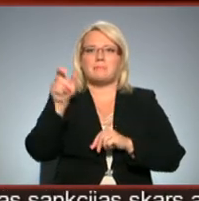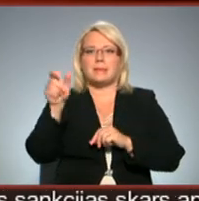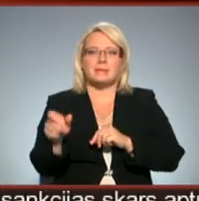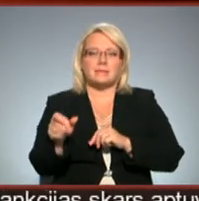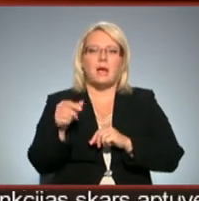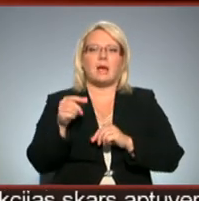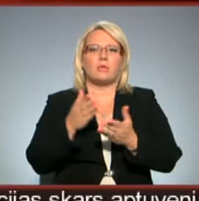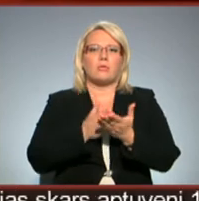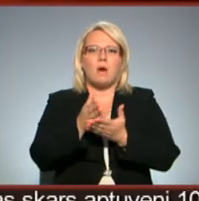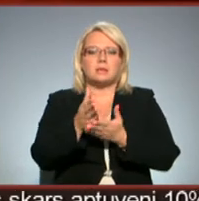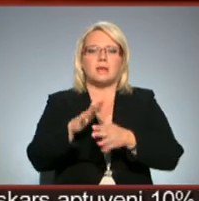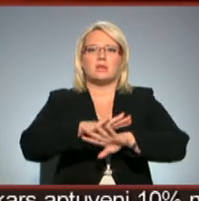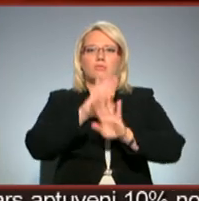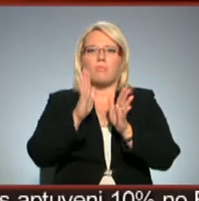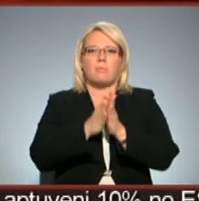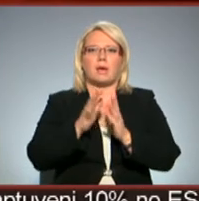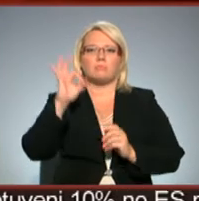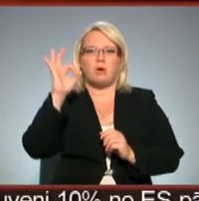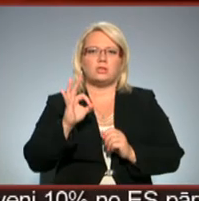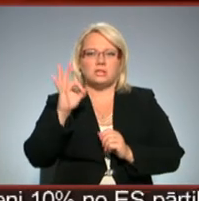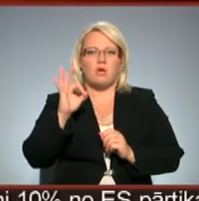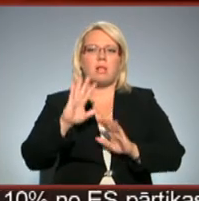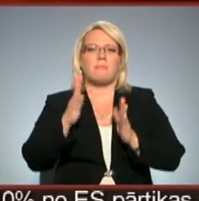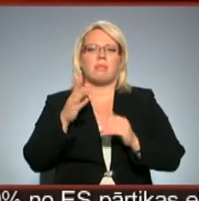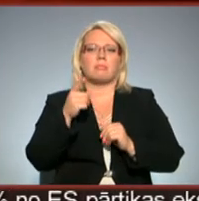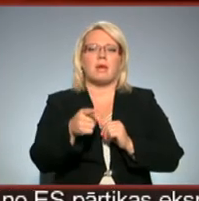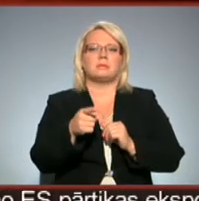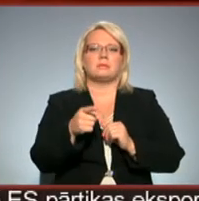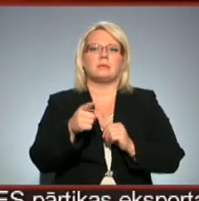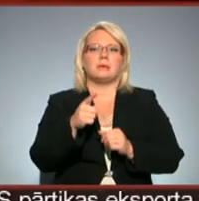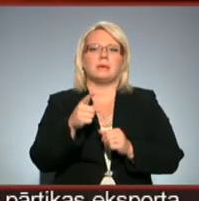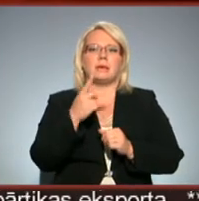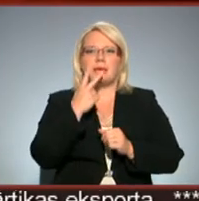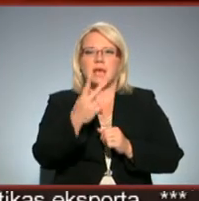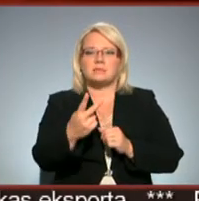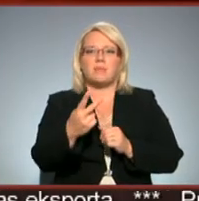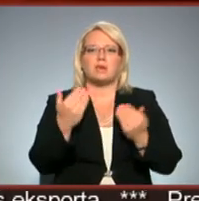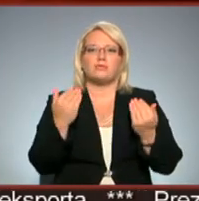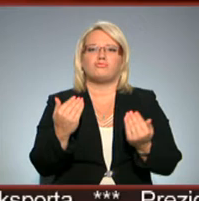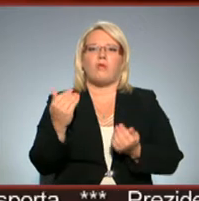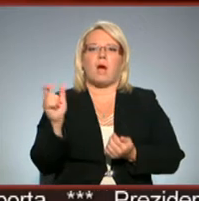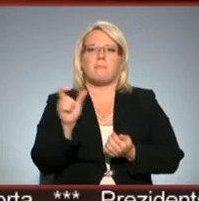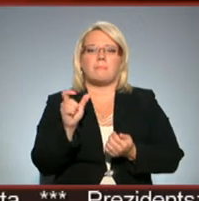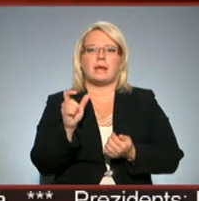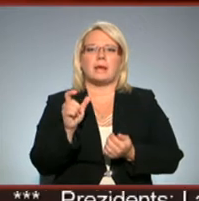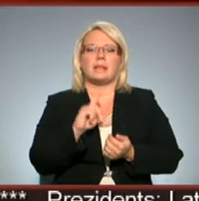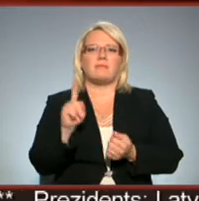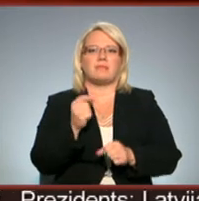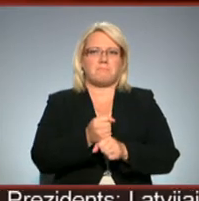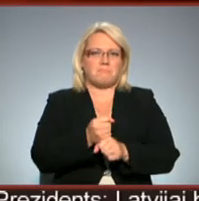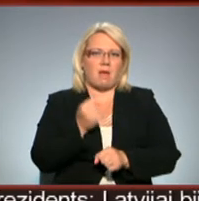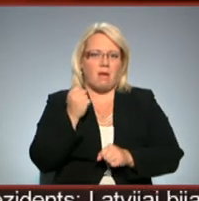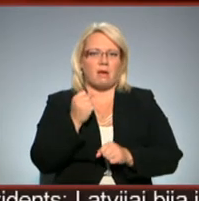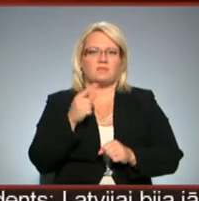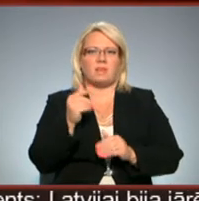nozarē kaut nav liels tas kopīgais procentuālais, bet tas iespējas ir šobrīd visbargākais, un viņiem arī bija